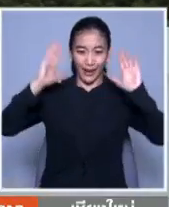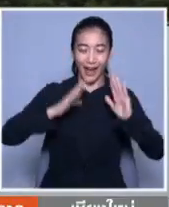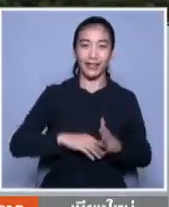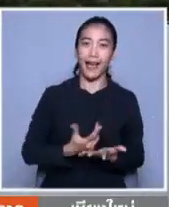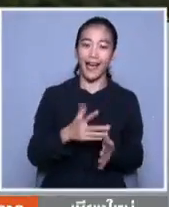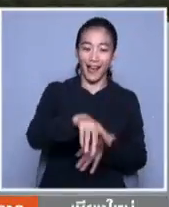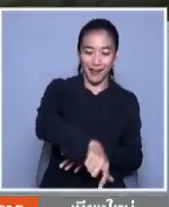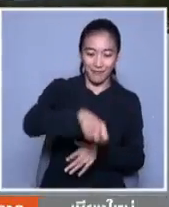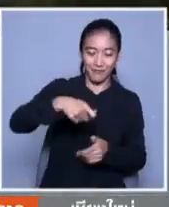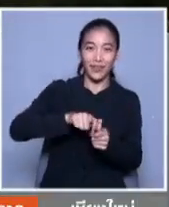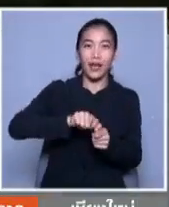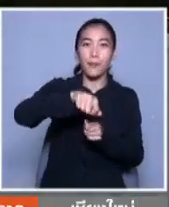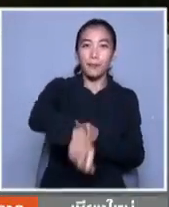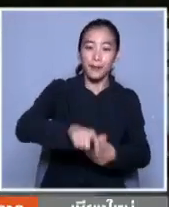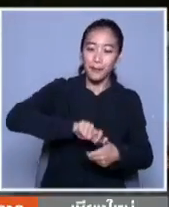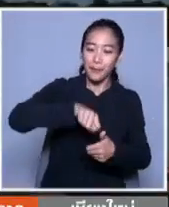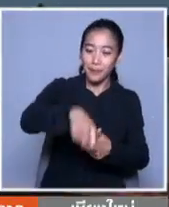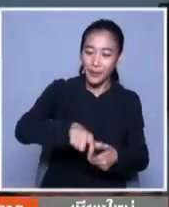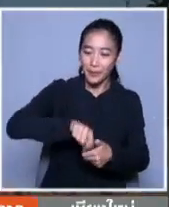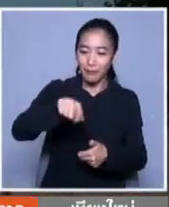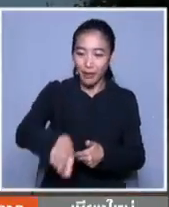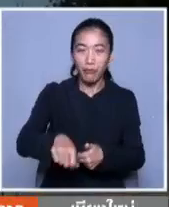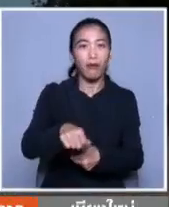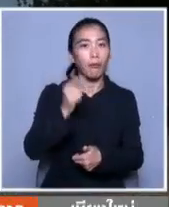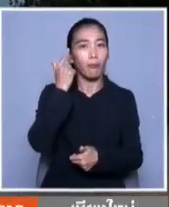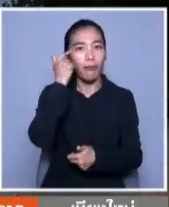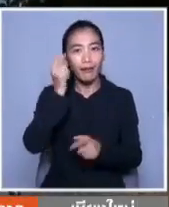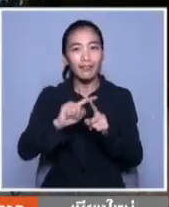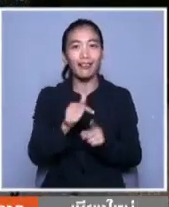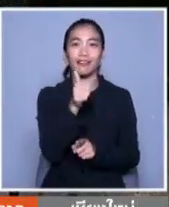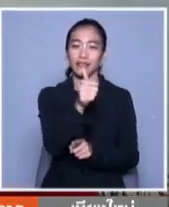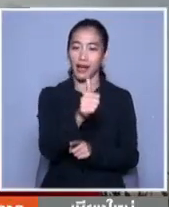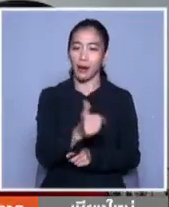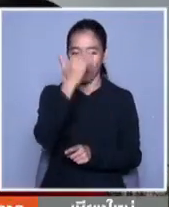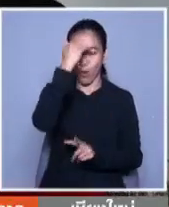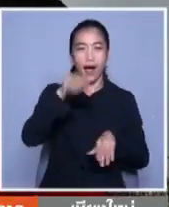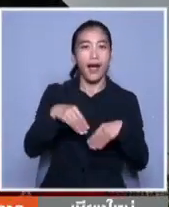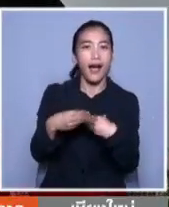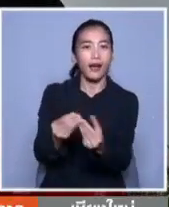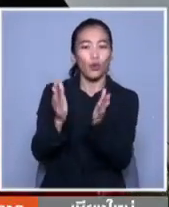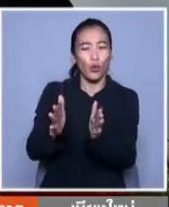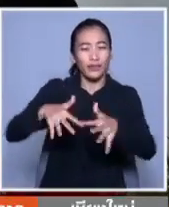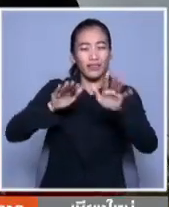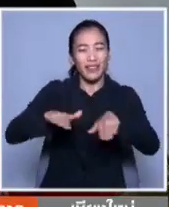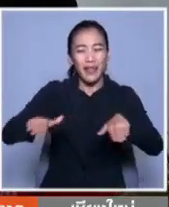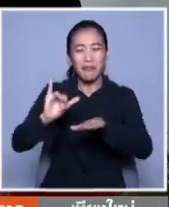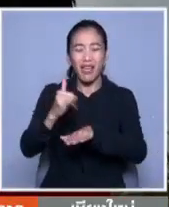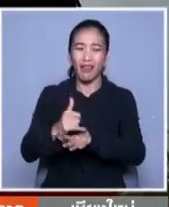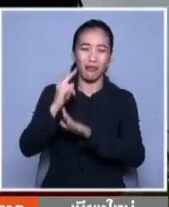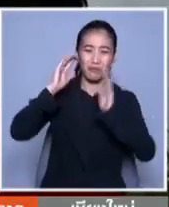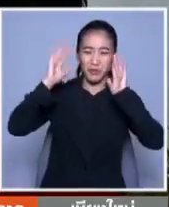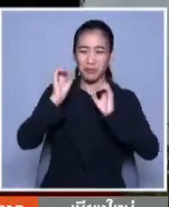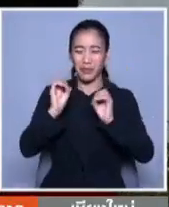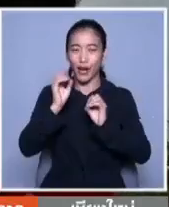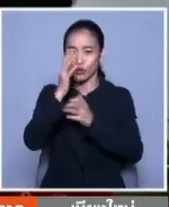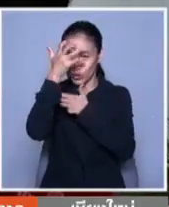าเปิดโอกาสให้นักท่องเที่ยวได้มาเรียนรู้มาสัมผัสการเป็นชาวนาเด็กๆบางคนอาจจะสนใจนะคะก็ทดล